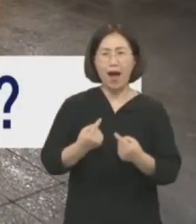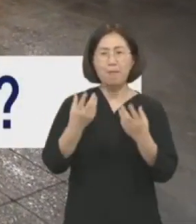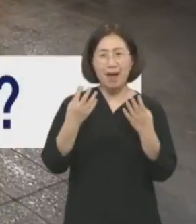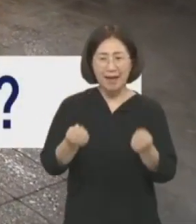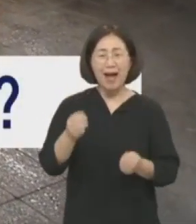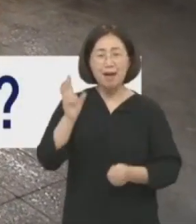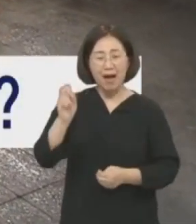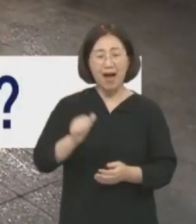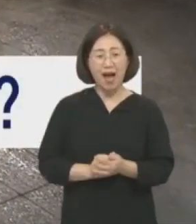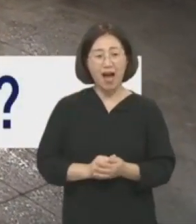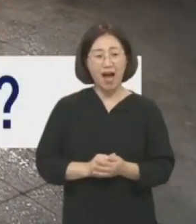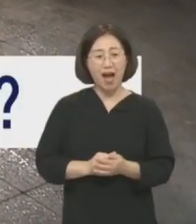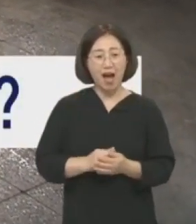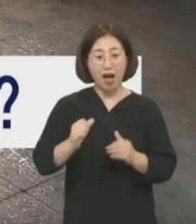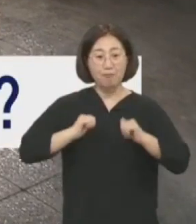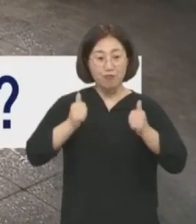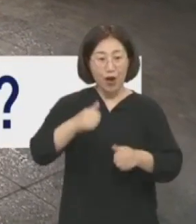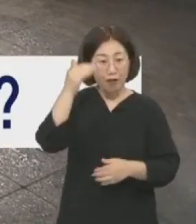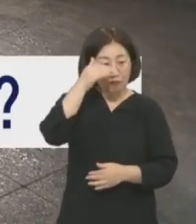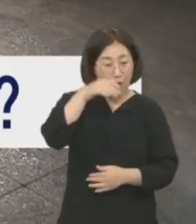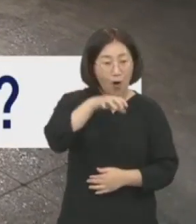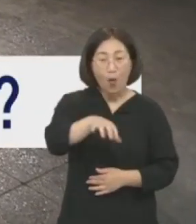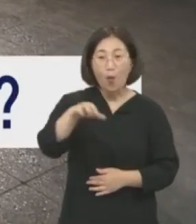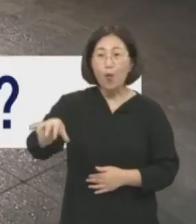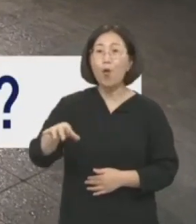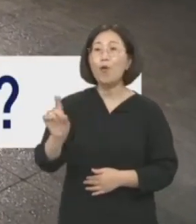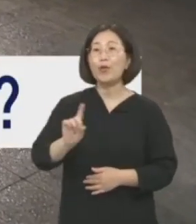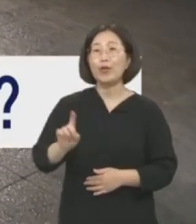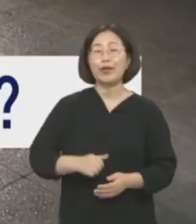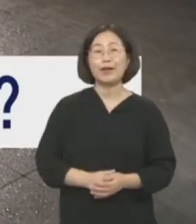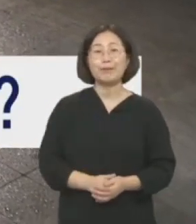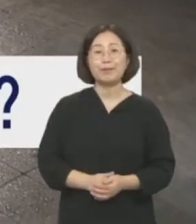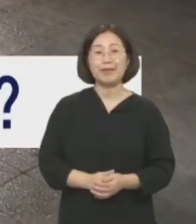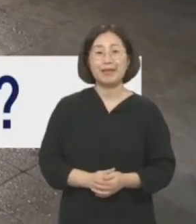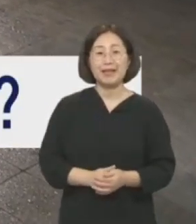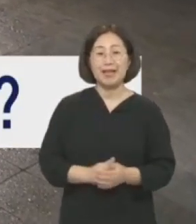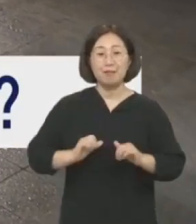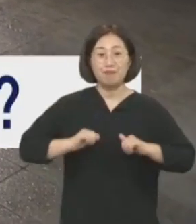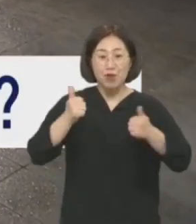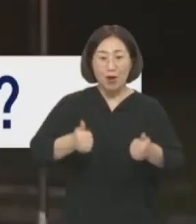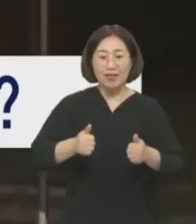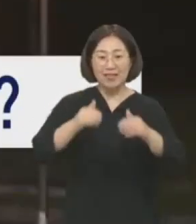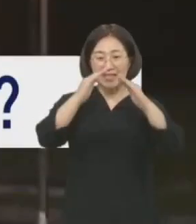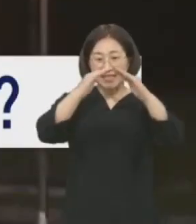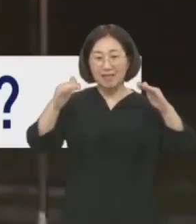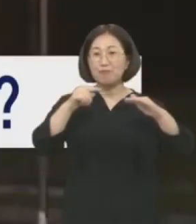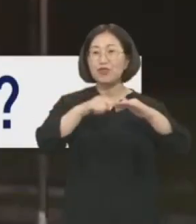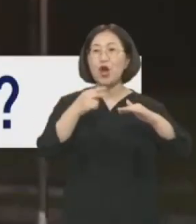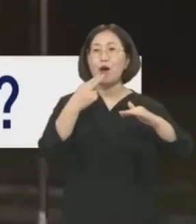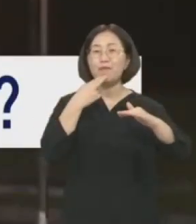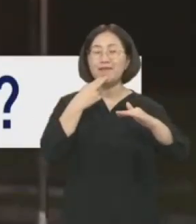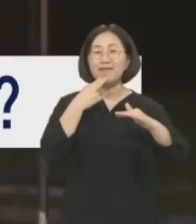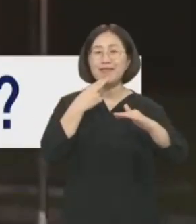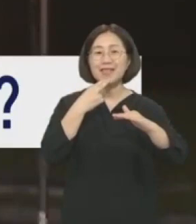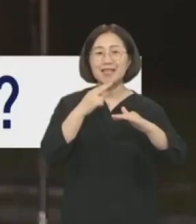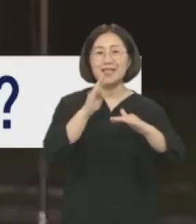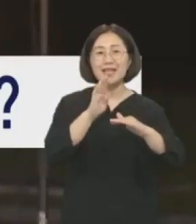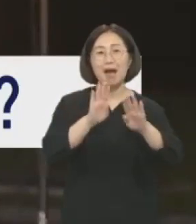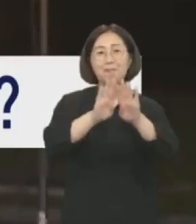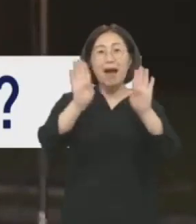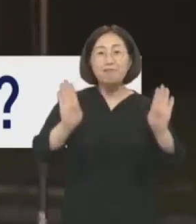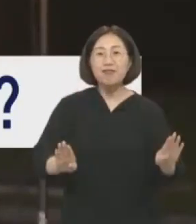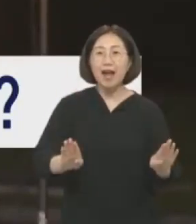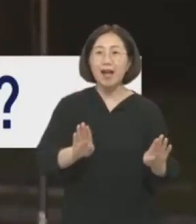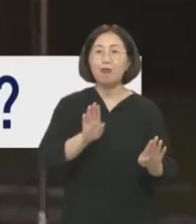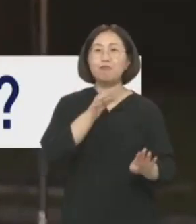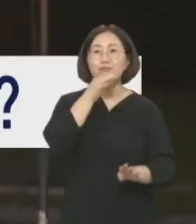꼭 가보셨으면 하는 장소가 있을까요? 부여는 지붕 없는 박물관이라고 할 만큼 아주 여러 가지